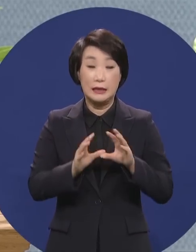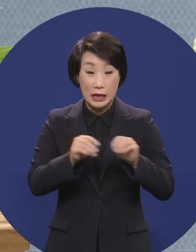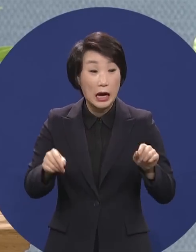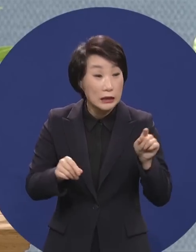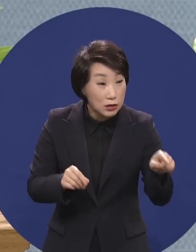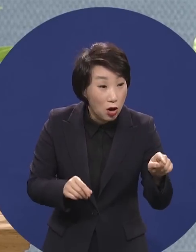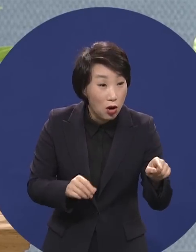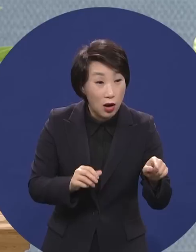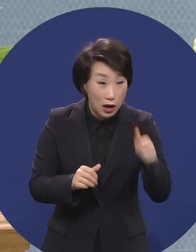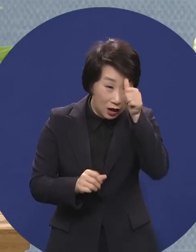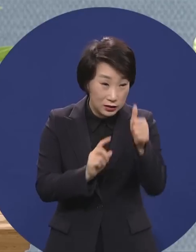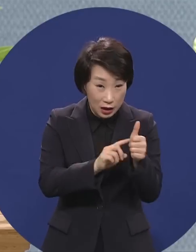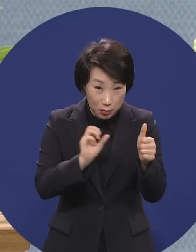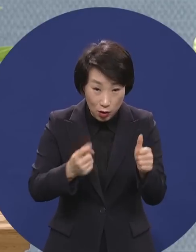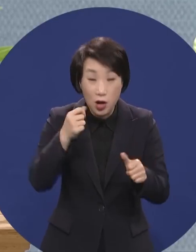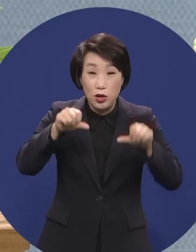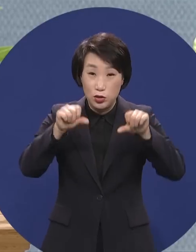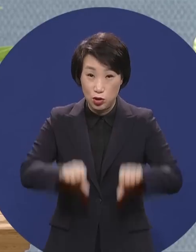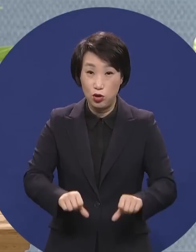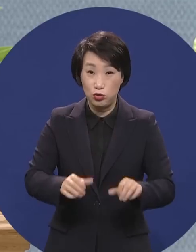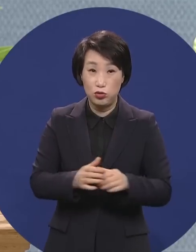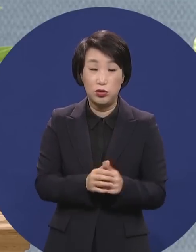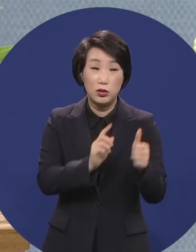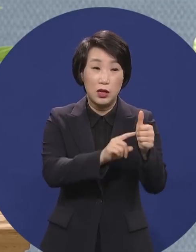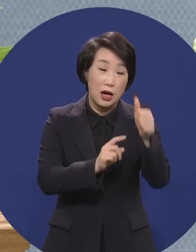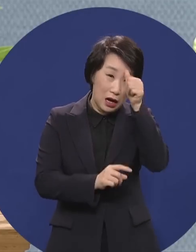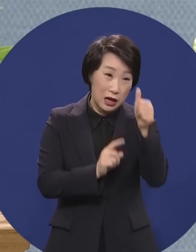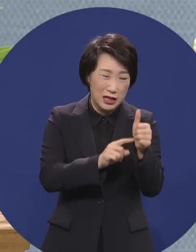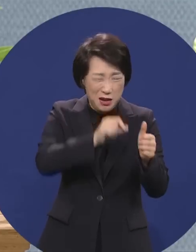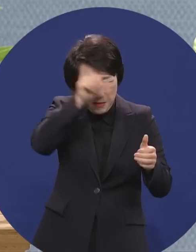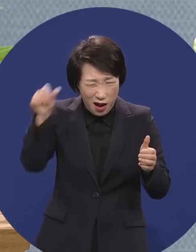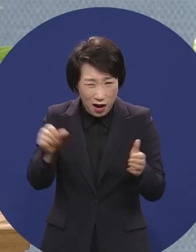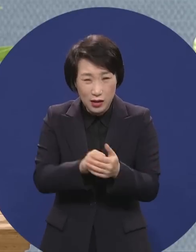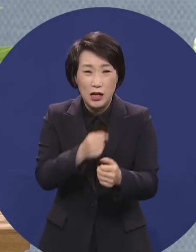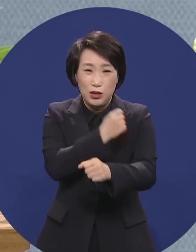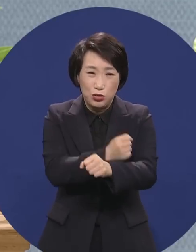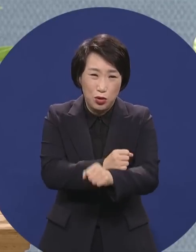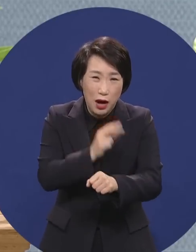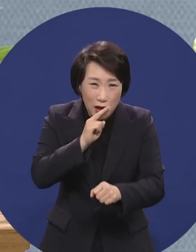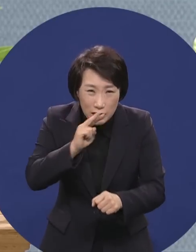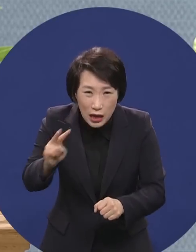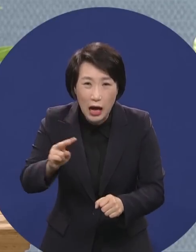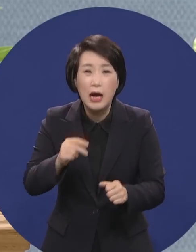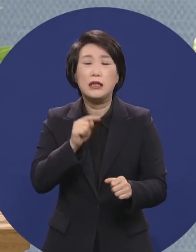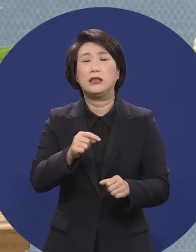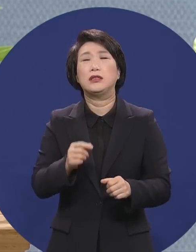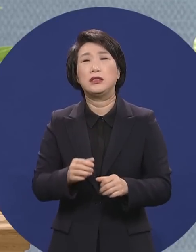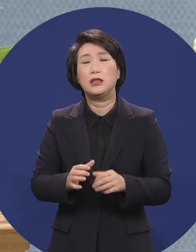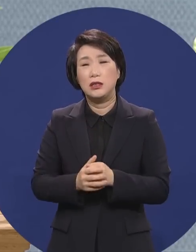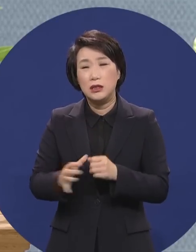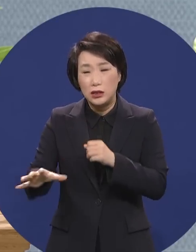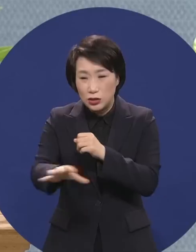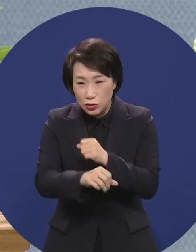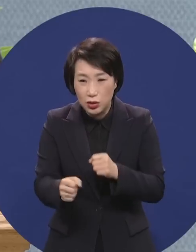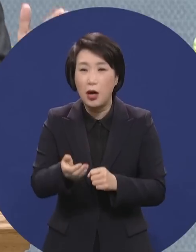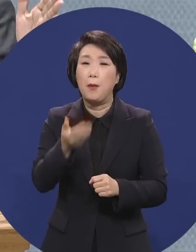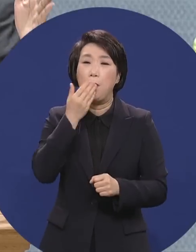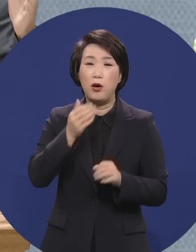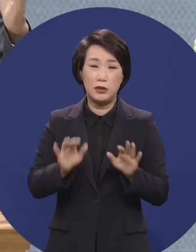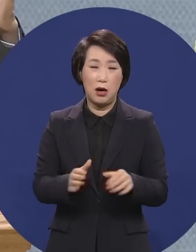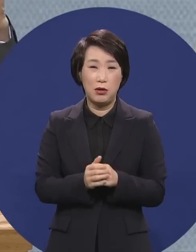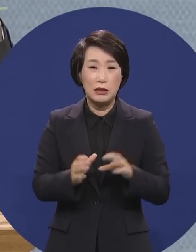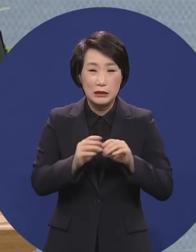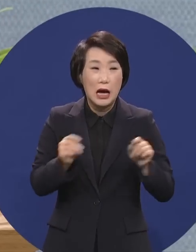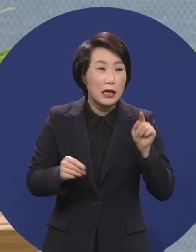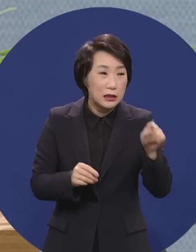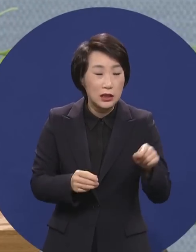땅은 너로 인해 저주를 받고 너는 정신토록 수고하여야 그 소산을 먹으리라. 땅이